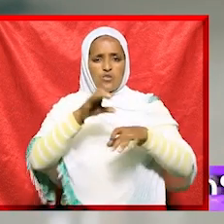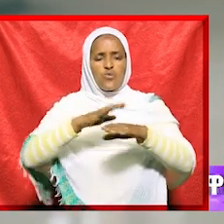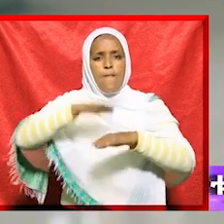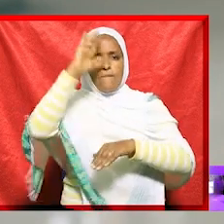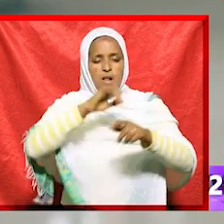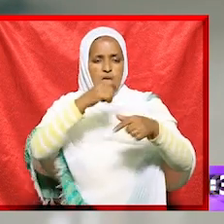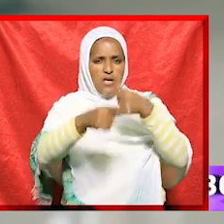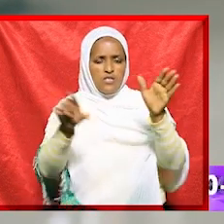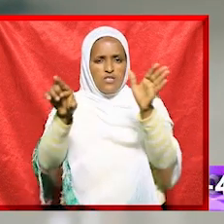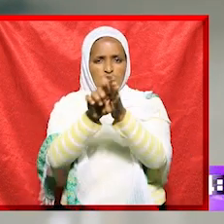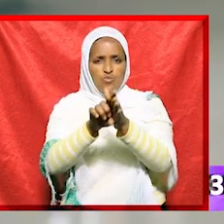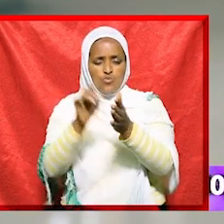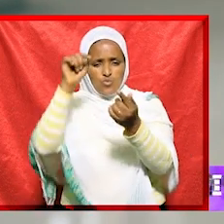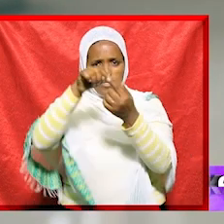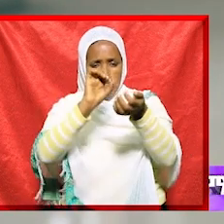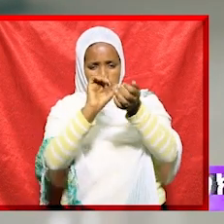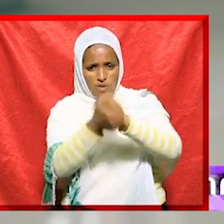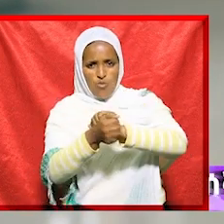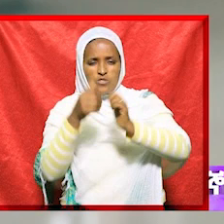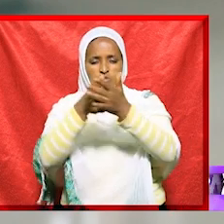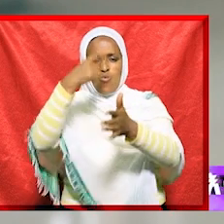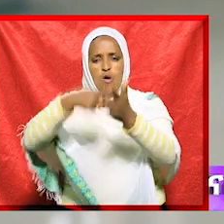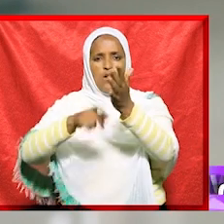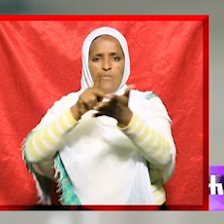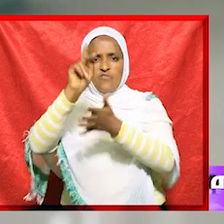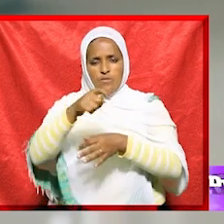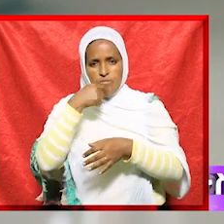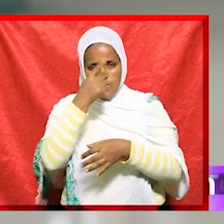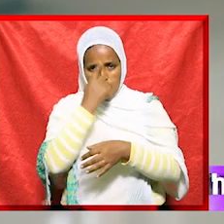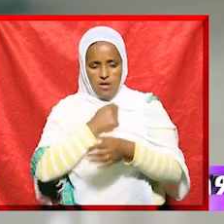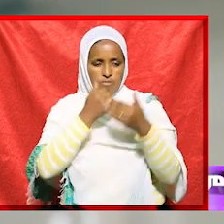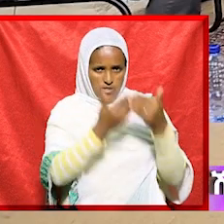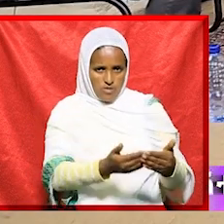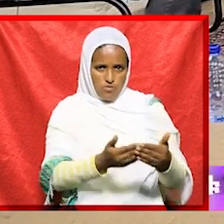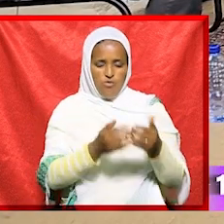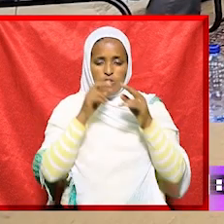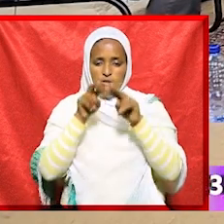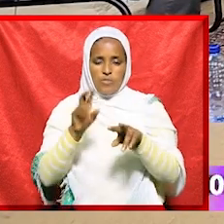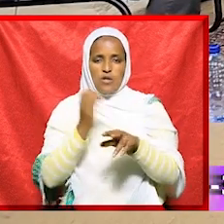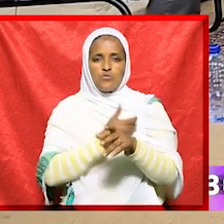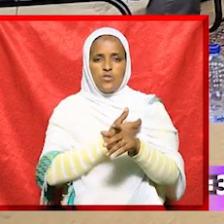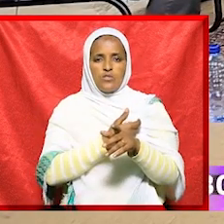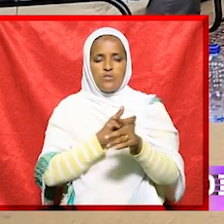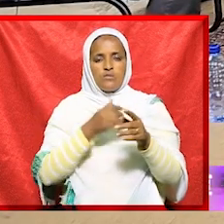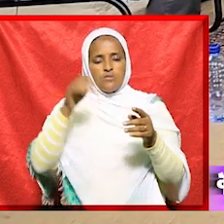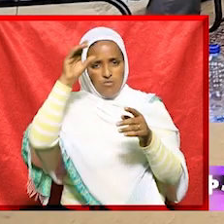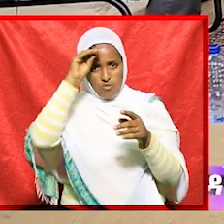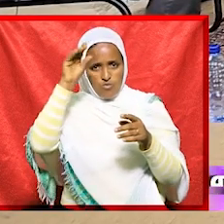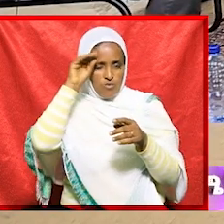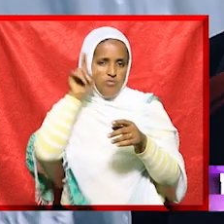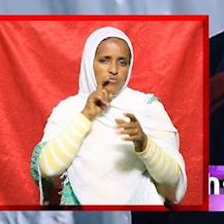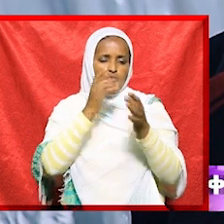ካደረገችው በላይ ሄዳ ህጉ እስኪቀየር ድረስ ዋጋ መክፈል አለባት የሚል እምነት አለኝ። አመሰግናለሁ። ተመልካቾቻችን፣ የግብረ ሰዶም